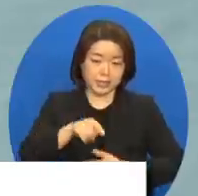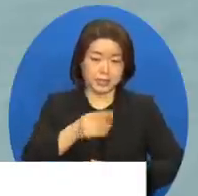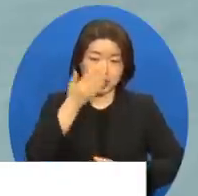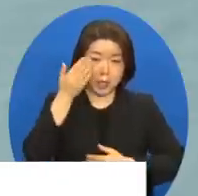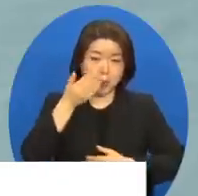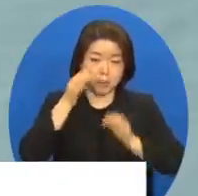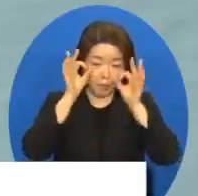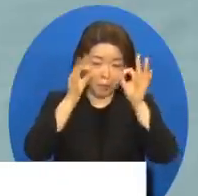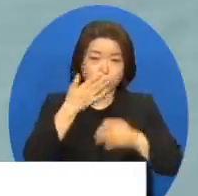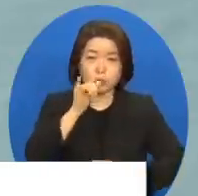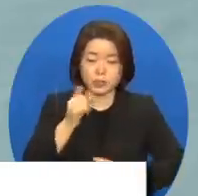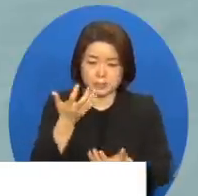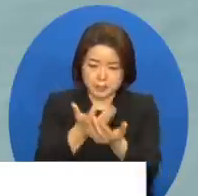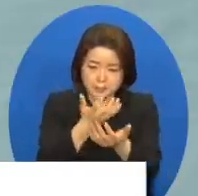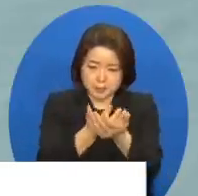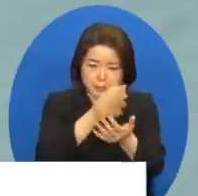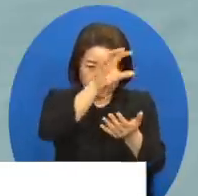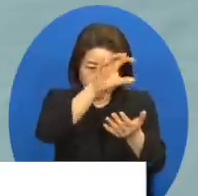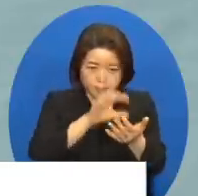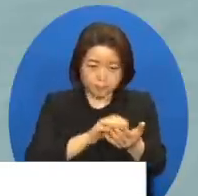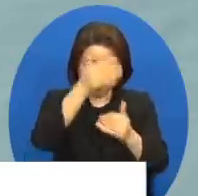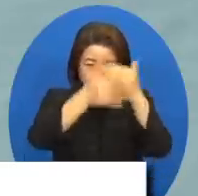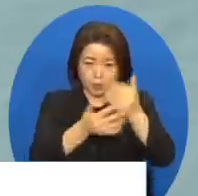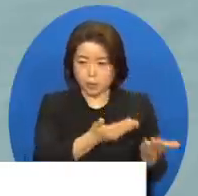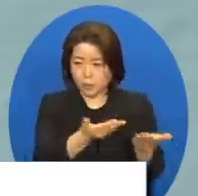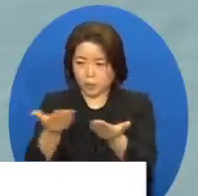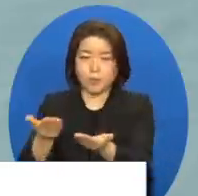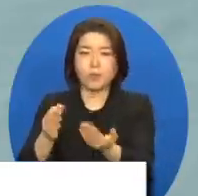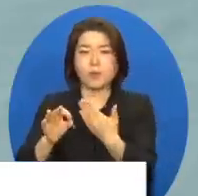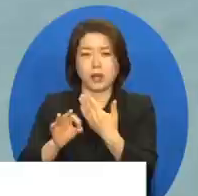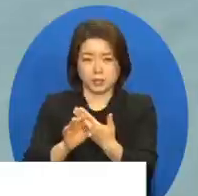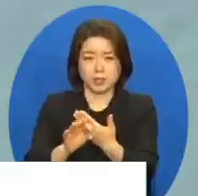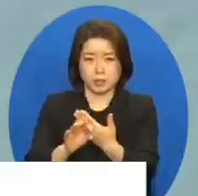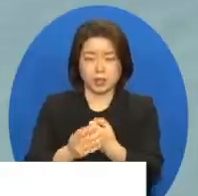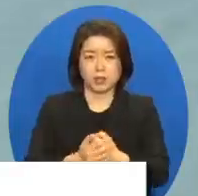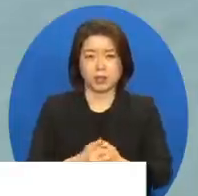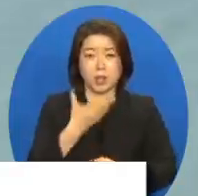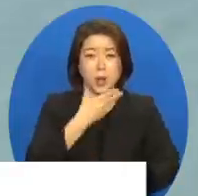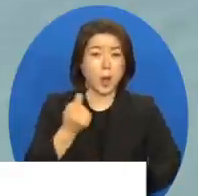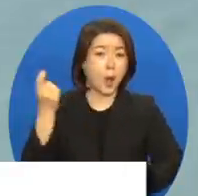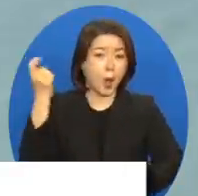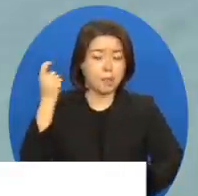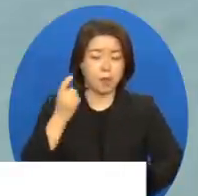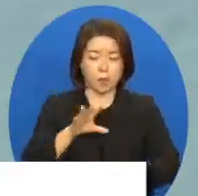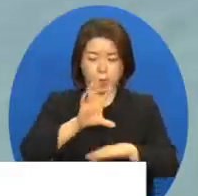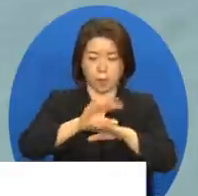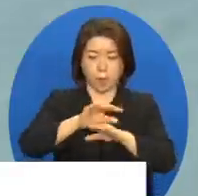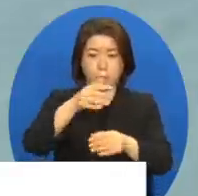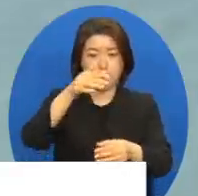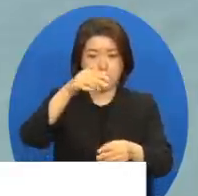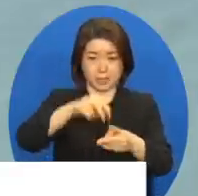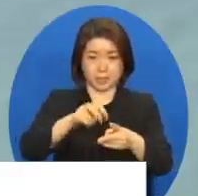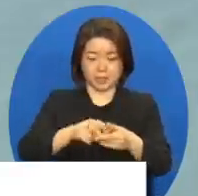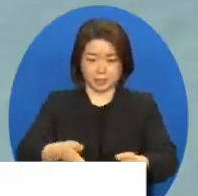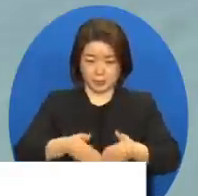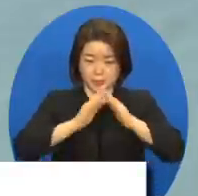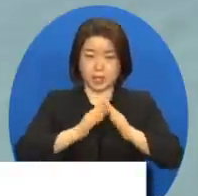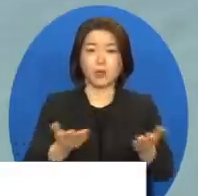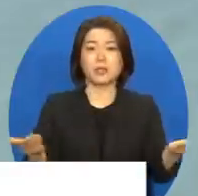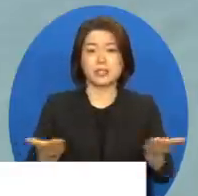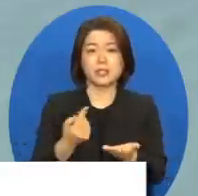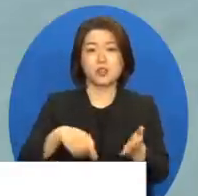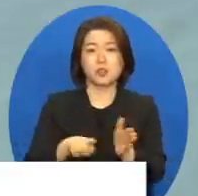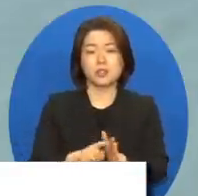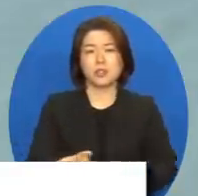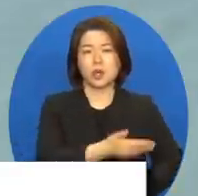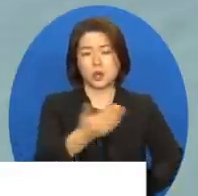있는 자료만 제공될 수 있다면, 그런 복음 방송국을 세우는 일을 위하여 여러분